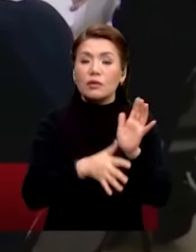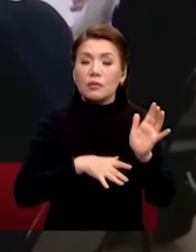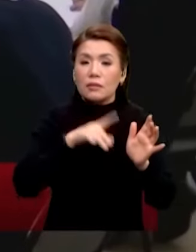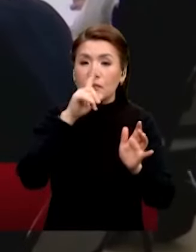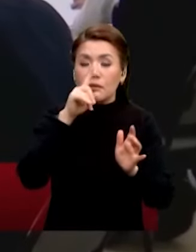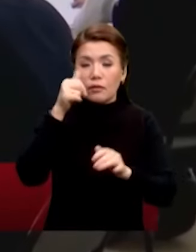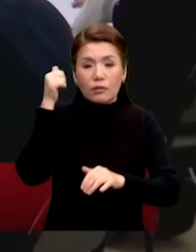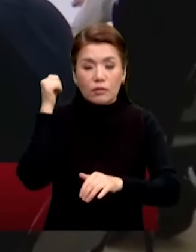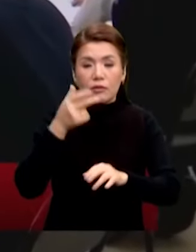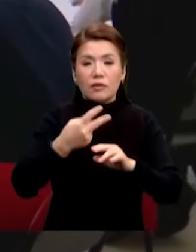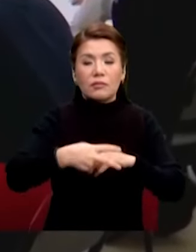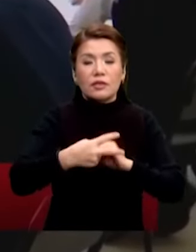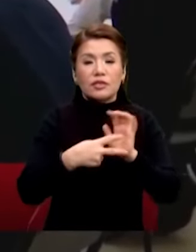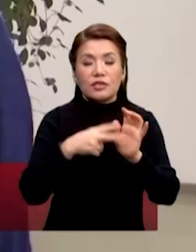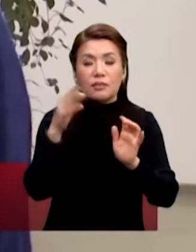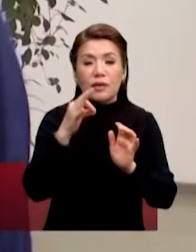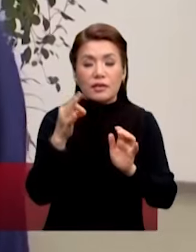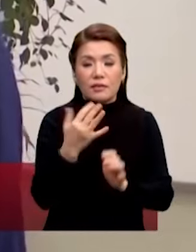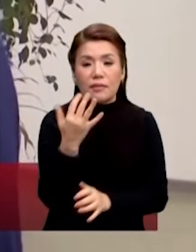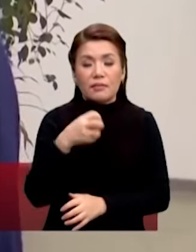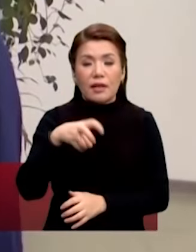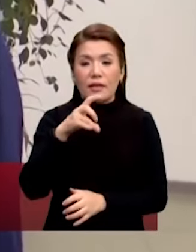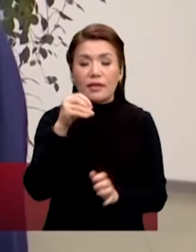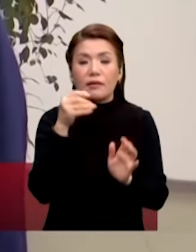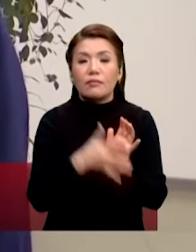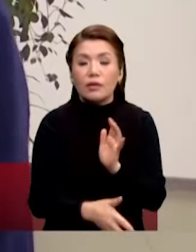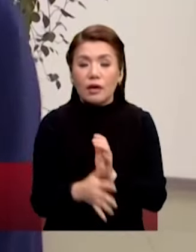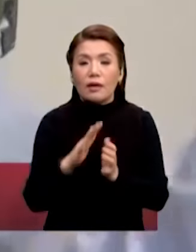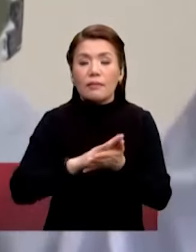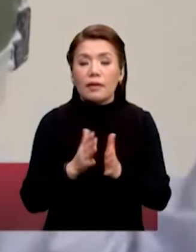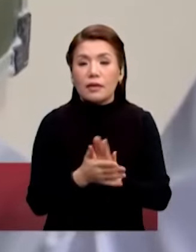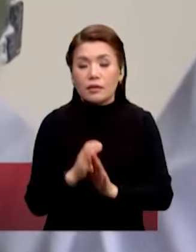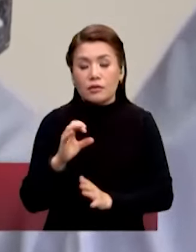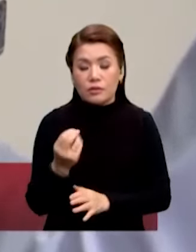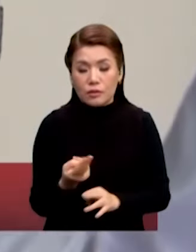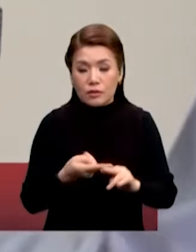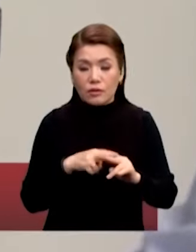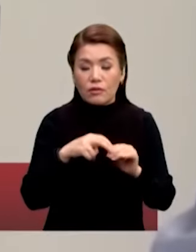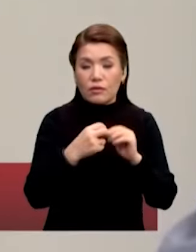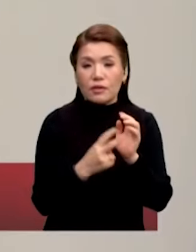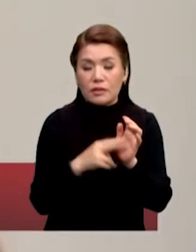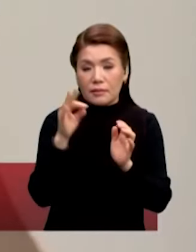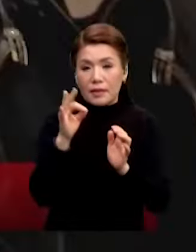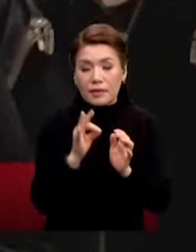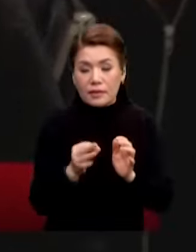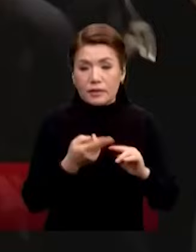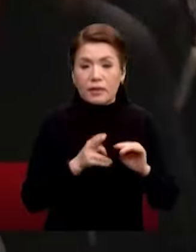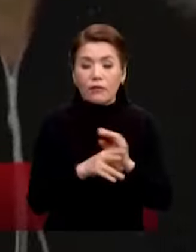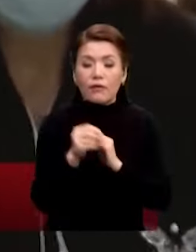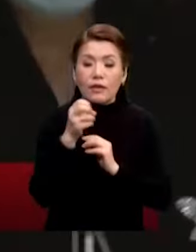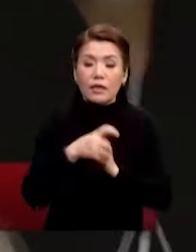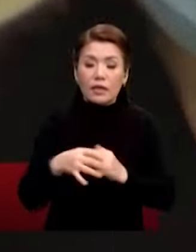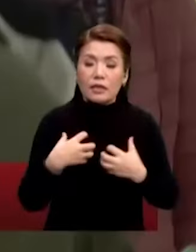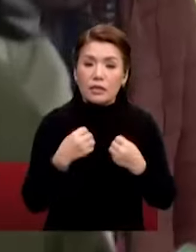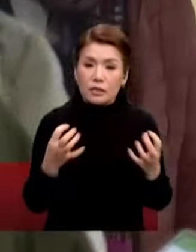бұрынғыдан 27% көп. Одан кейін орында 5 миллиардқа жуық жұмсалған әлеуметтік сала, өсім 17%. Үштікті 2 миллиардтан астам ақшамен денсаулық